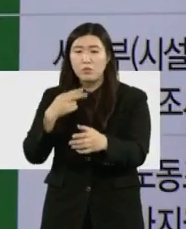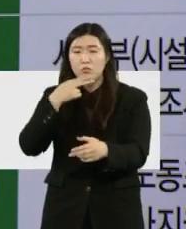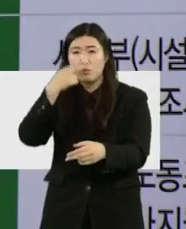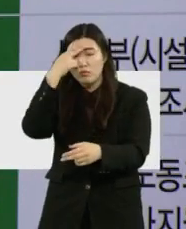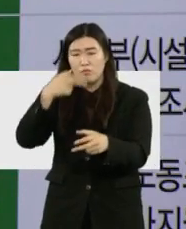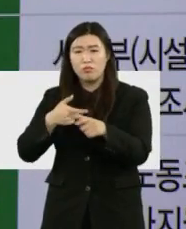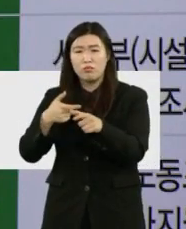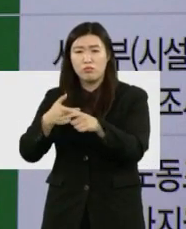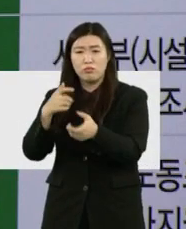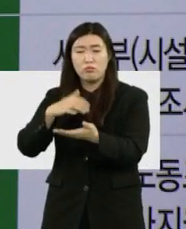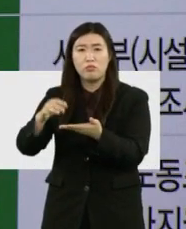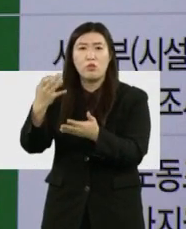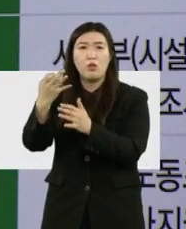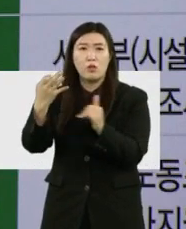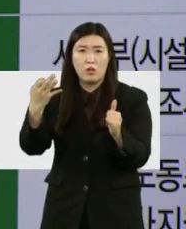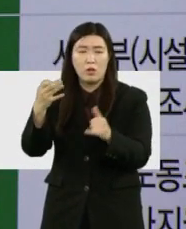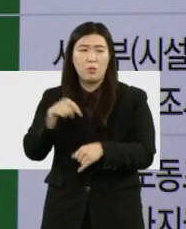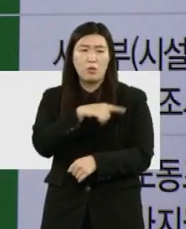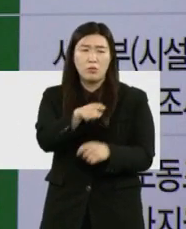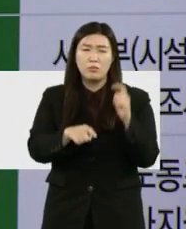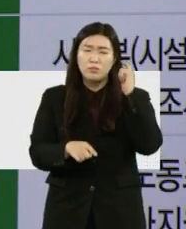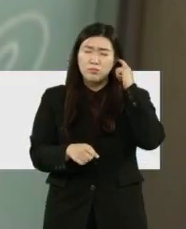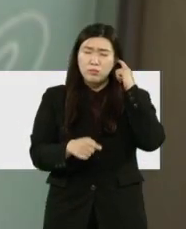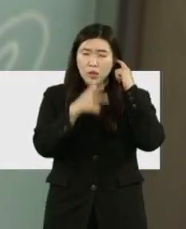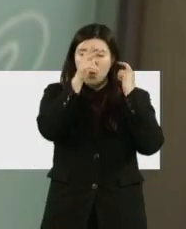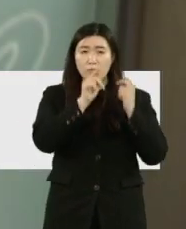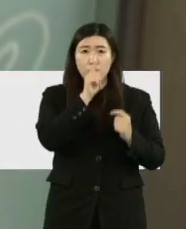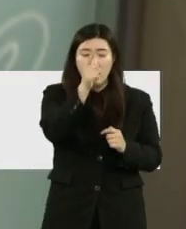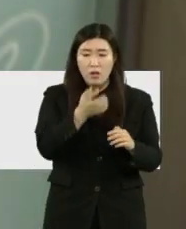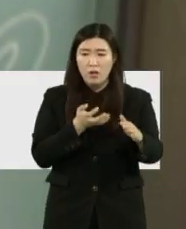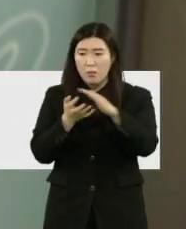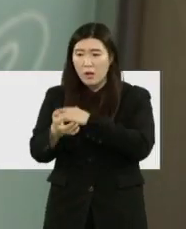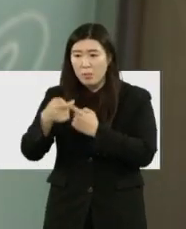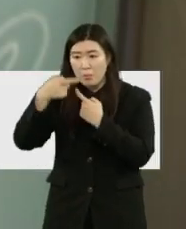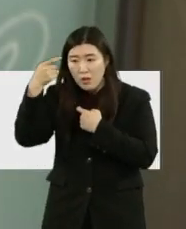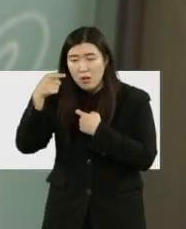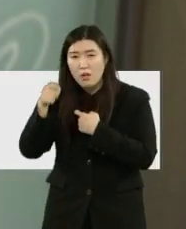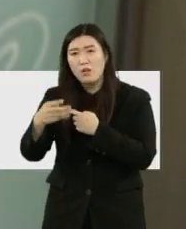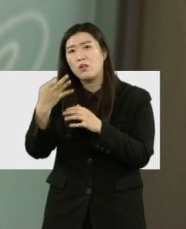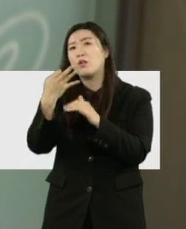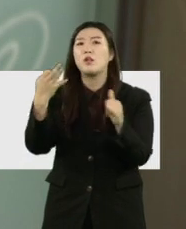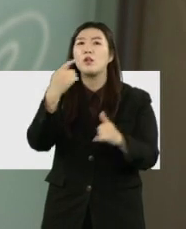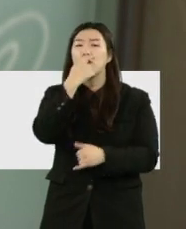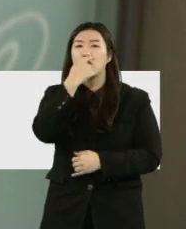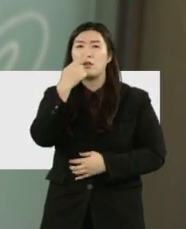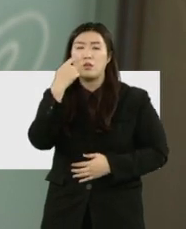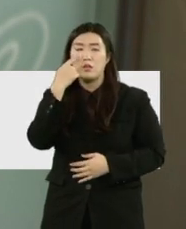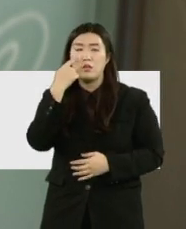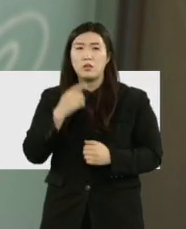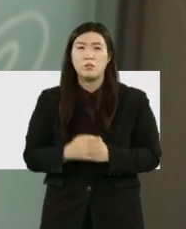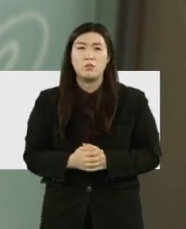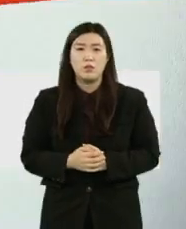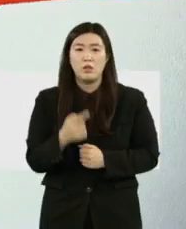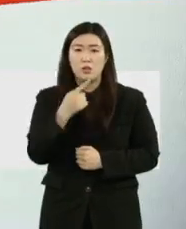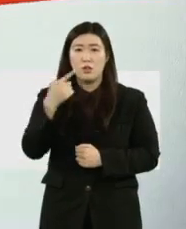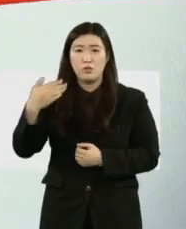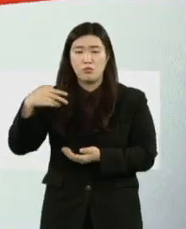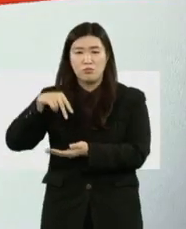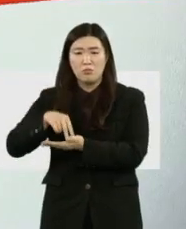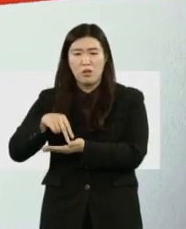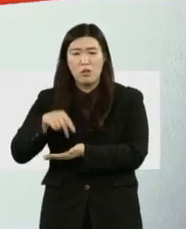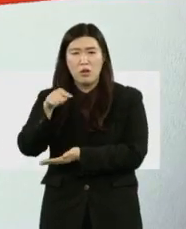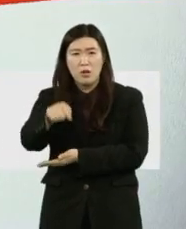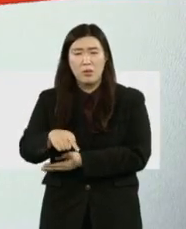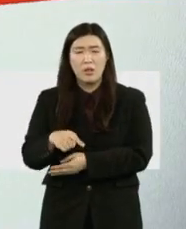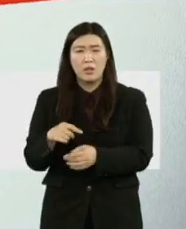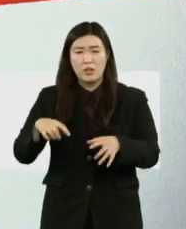술을 마시다 시끄럽다는 주위 사람들의 신고가 경찰에 접수되면 이같은 사실이 알려졌습니다 대전 소방본부 관계자는